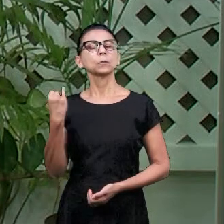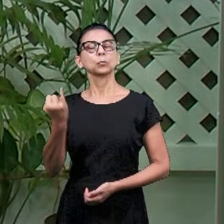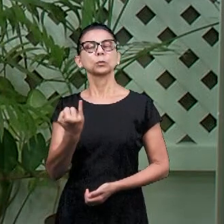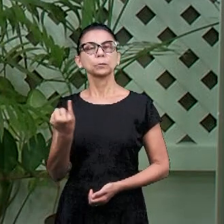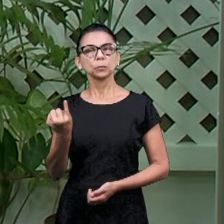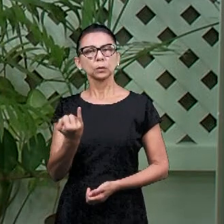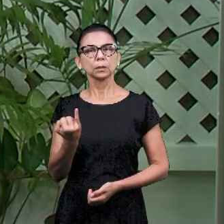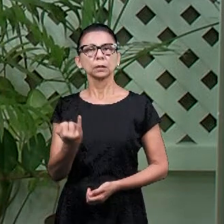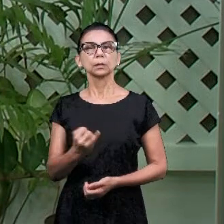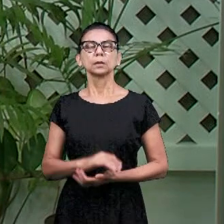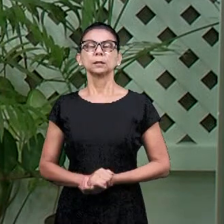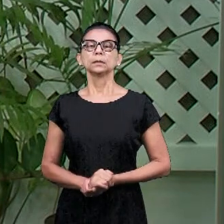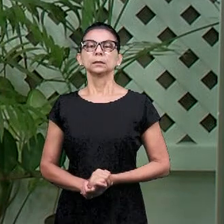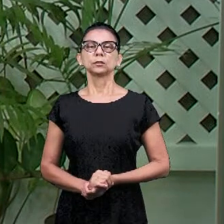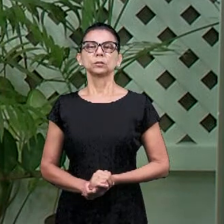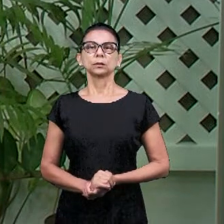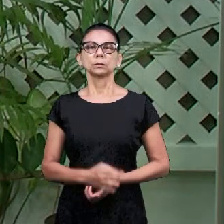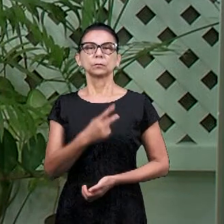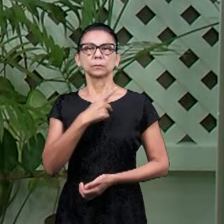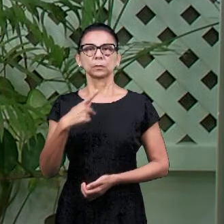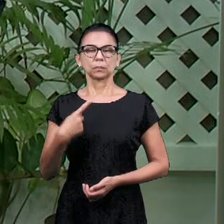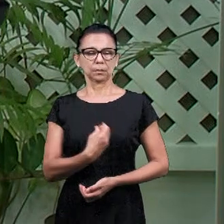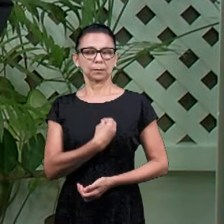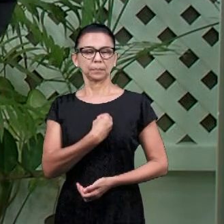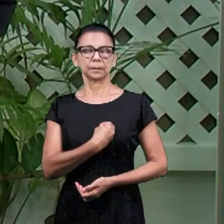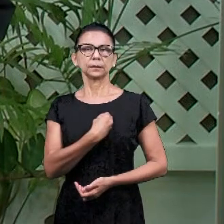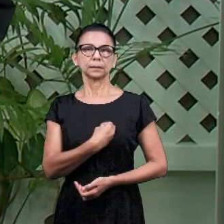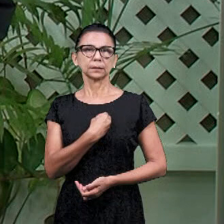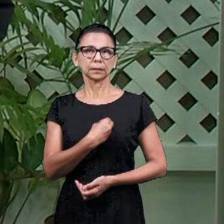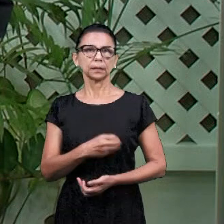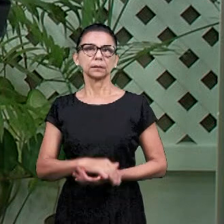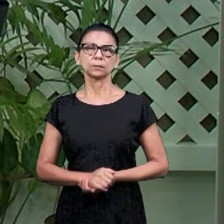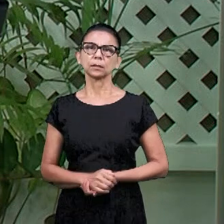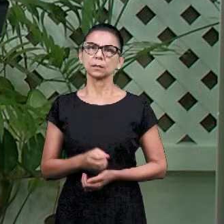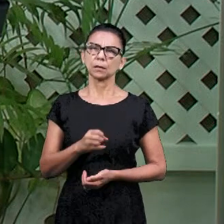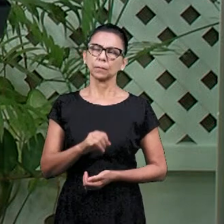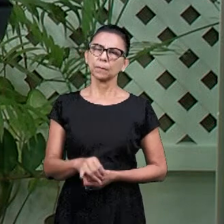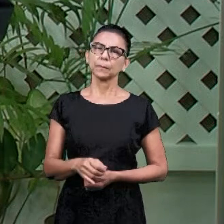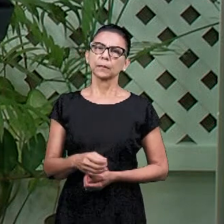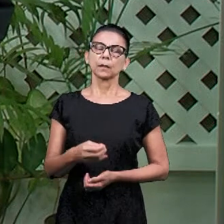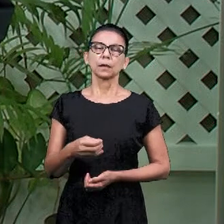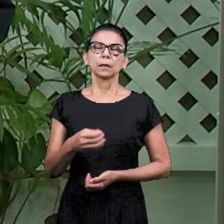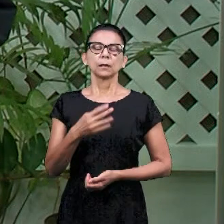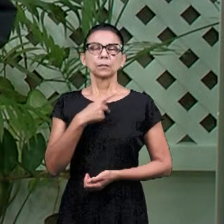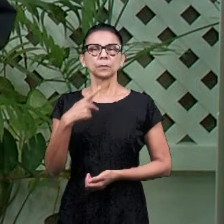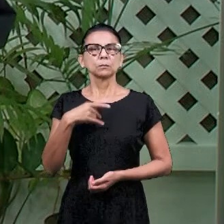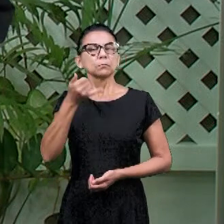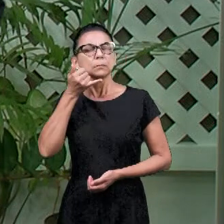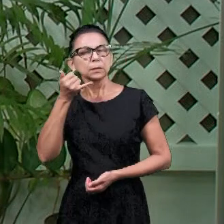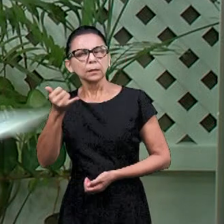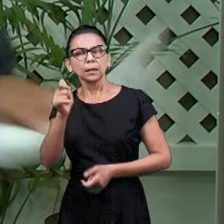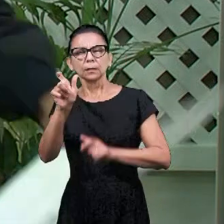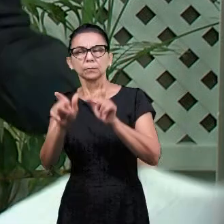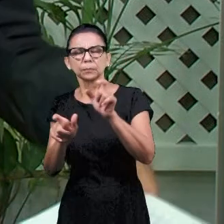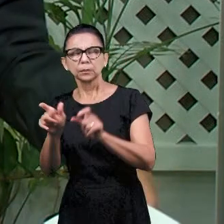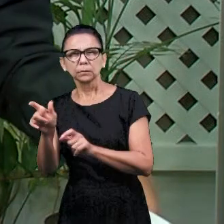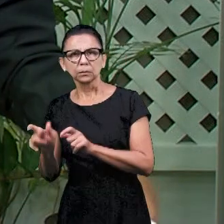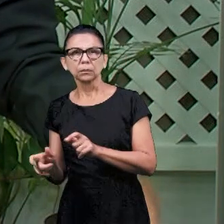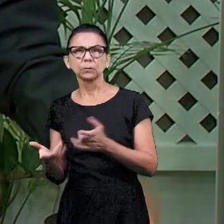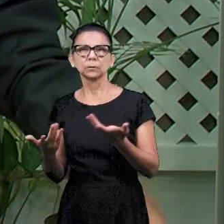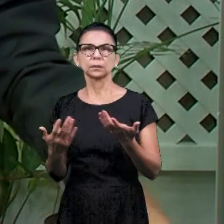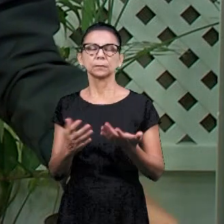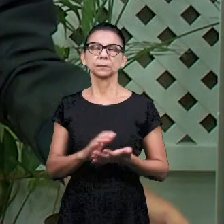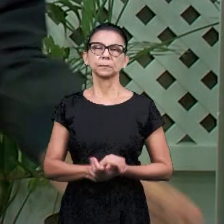Et l'Église a beaucoup de valeur à la présence du pasteur, un coup de fil, le plus petit qu'il soit.